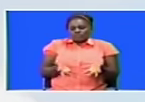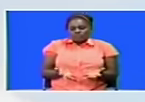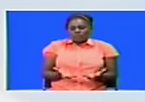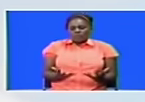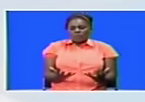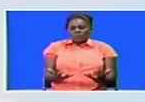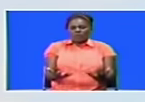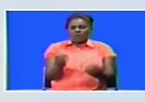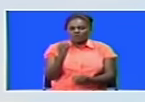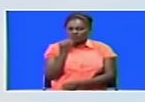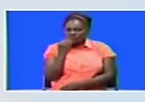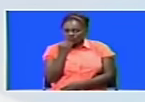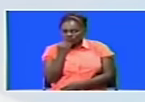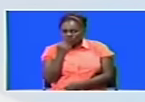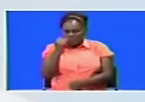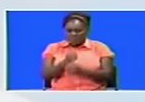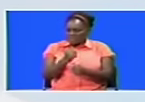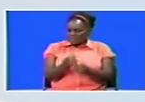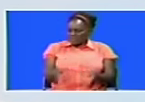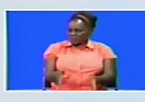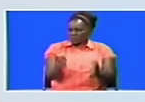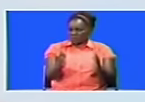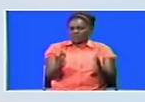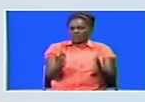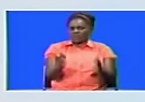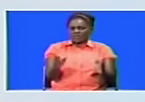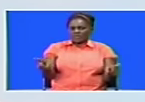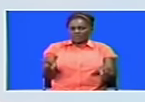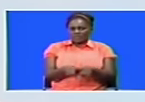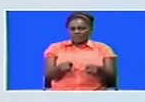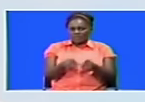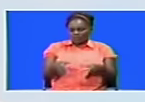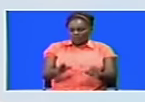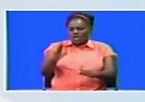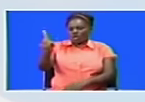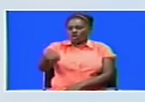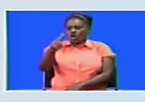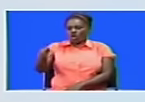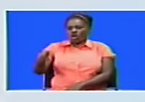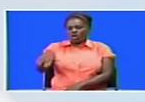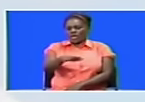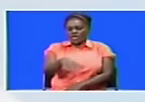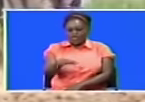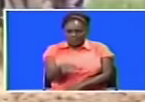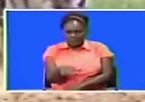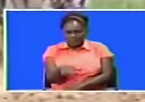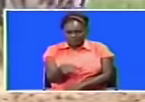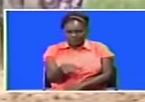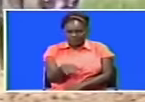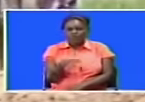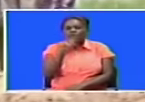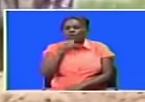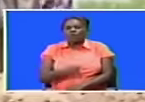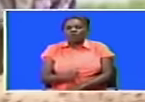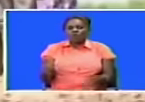laku kut Bara na amea barabaramAh ambhaik waze wa